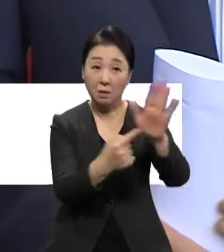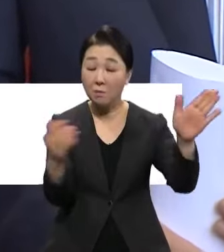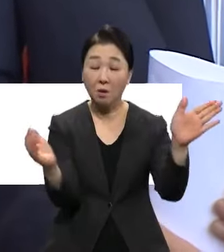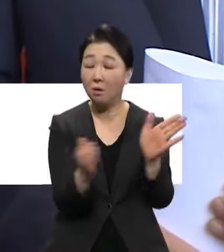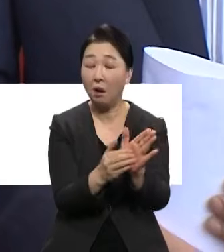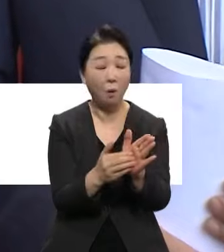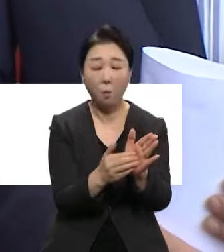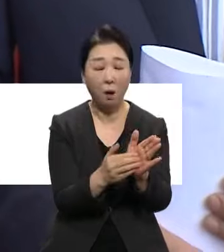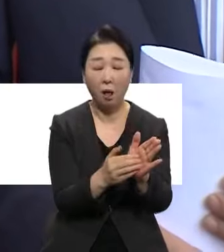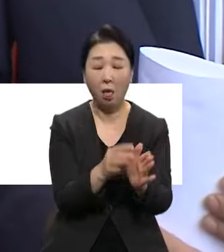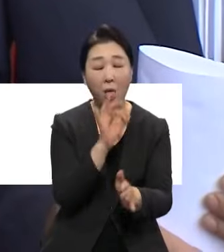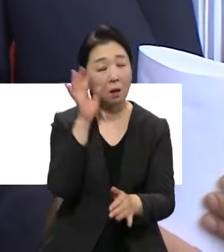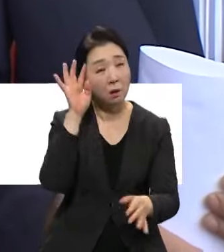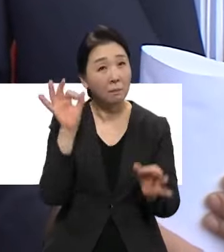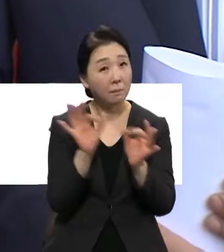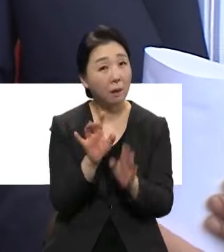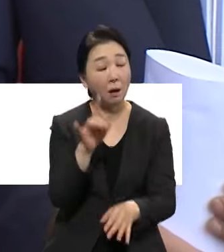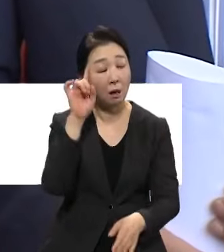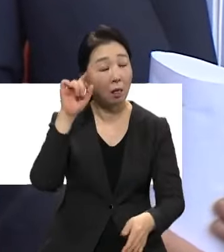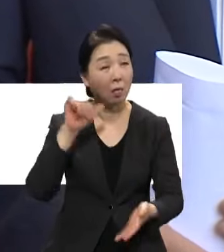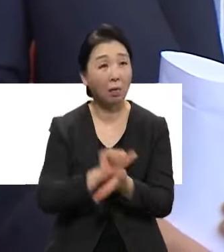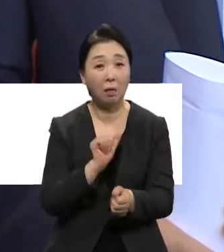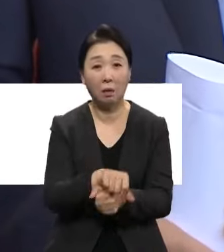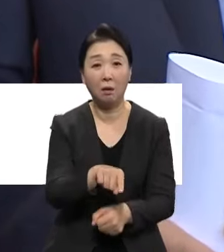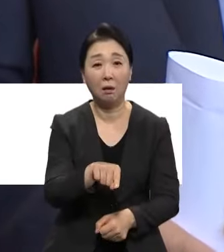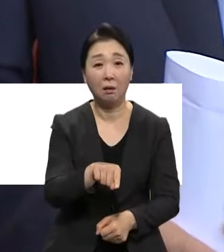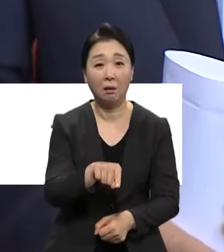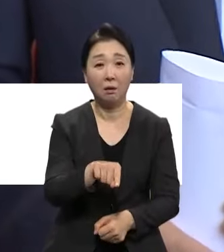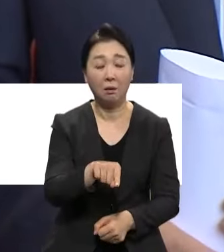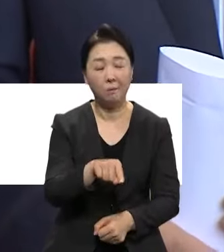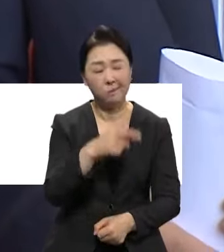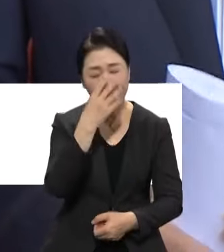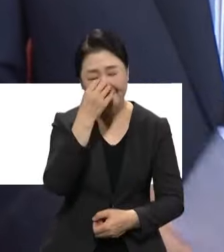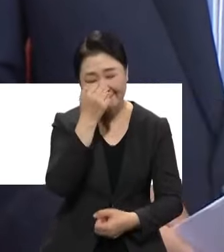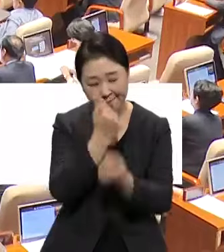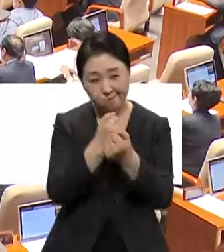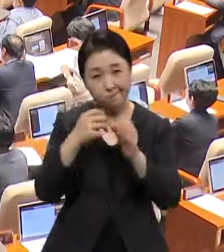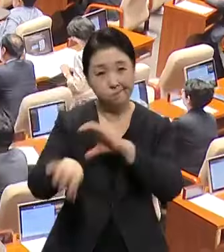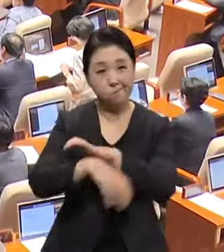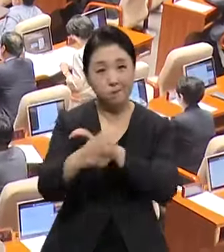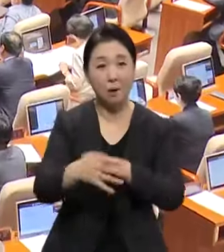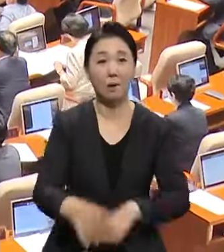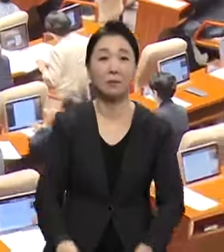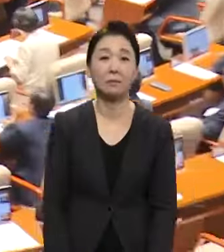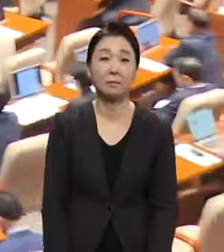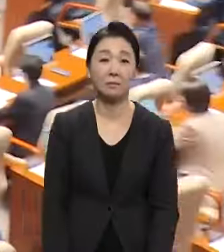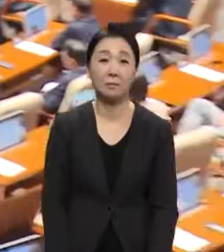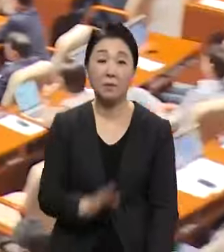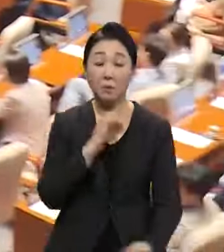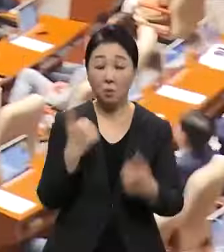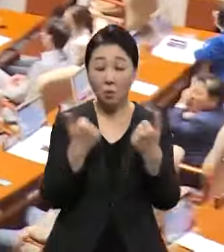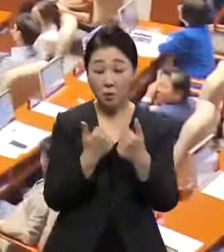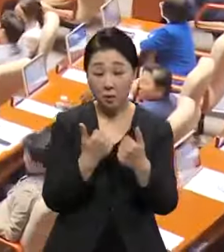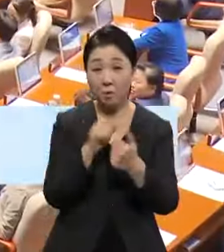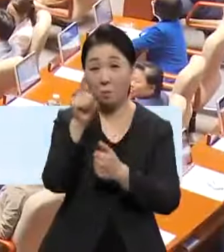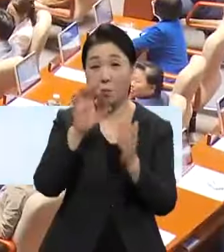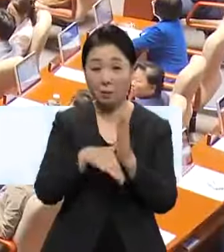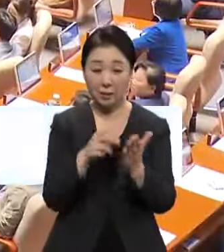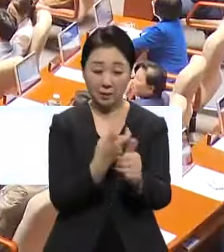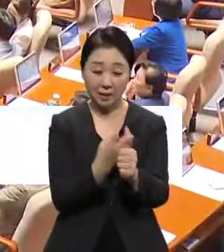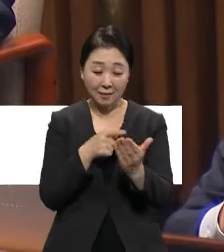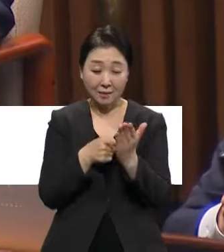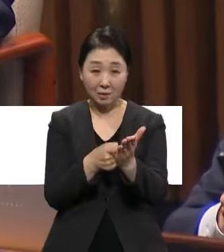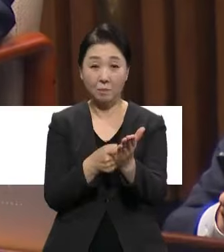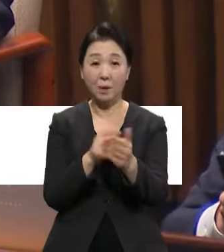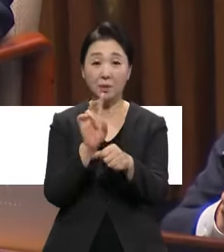없는 일입니다. 그것은 굉장히 무도하고 무겁한 일입니다. 네. 본회의에 보고된 탄핵 소추안은